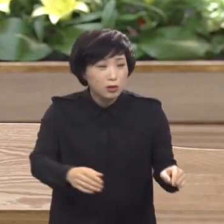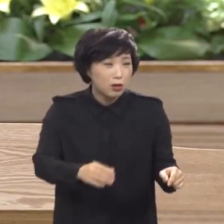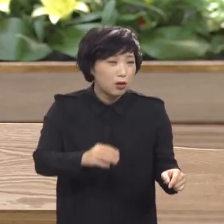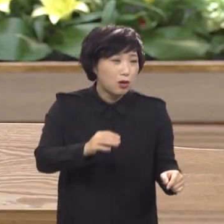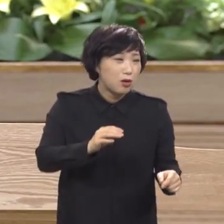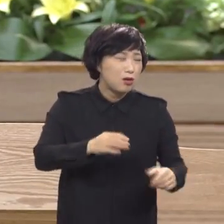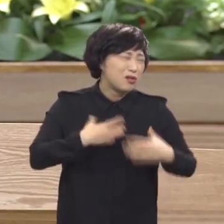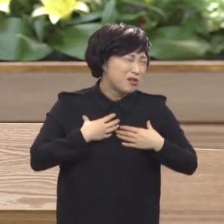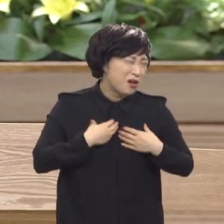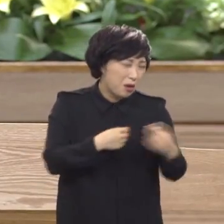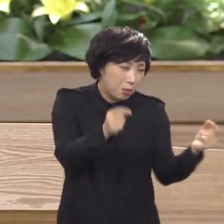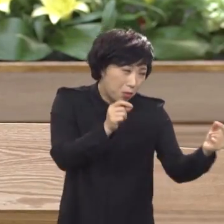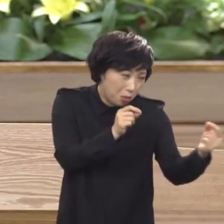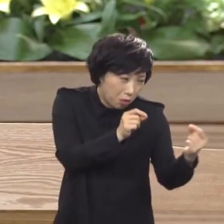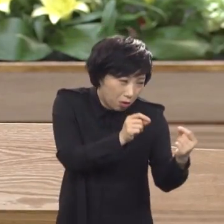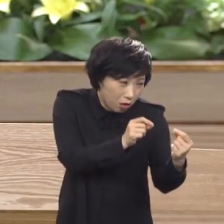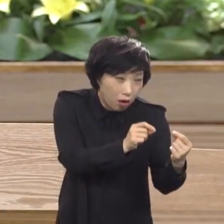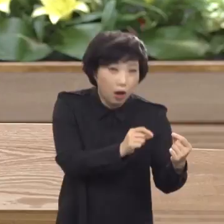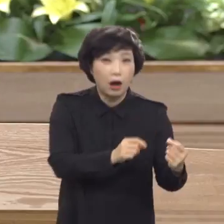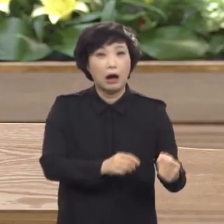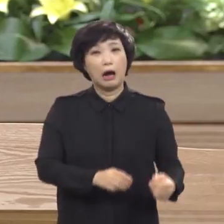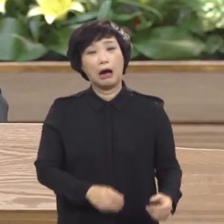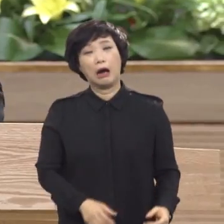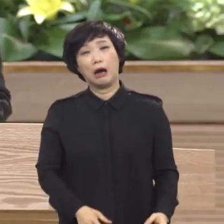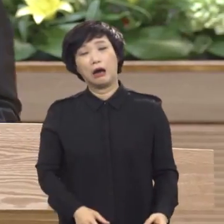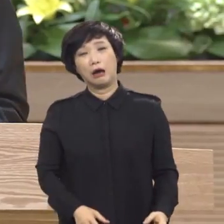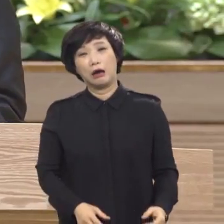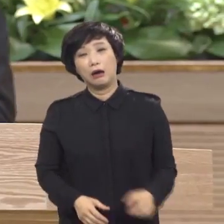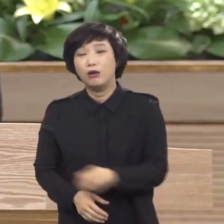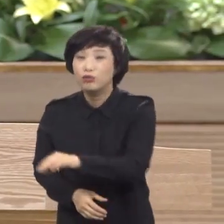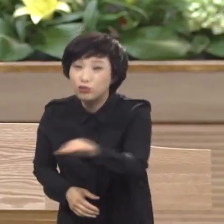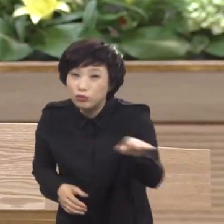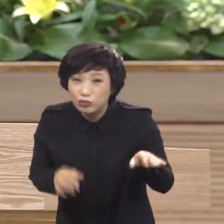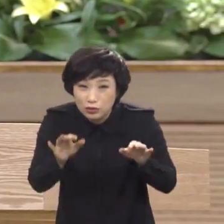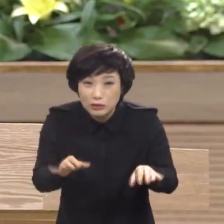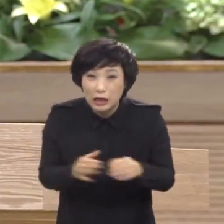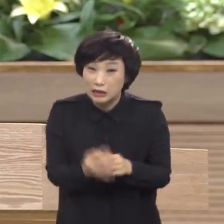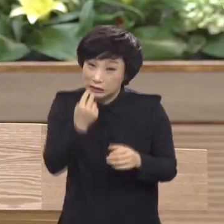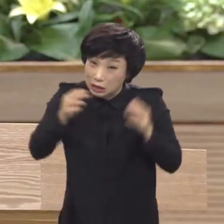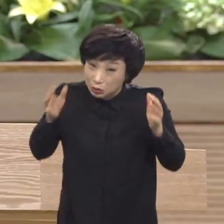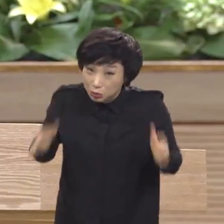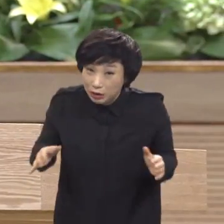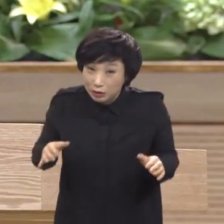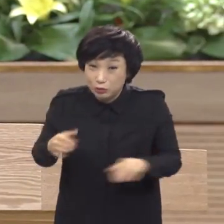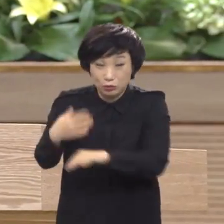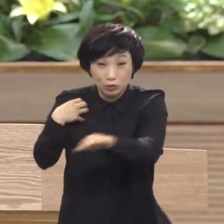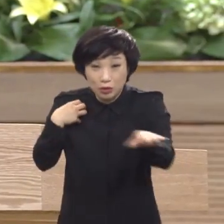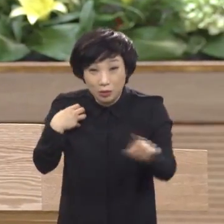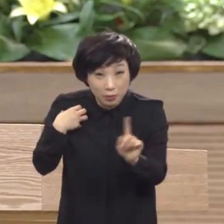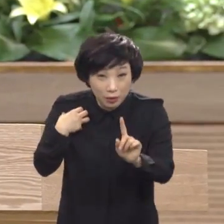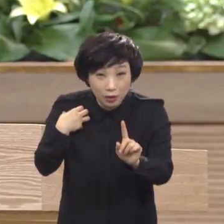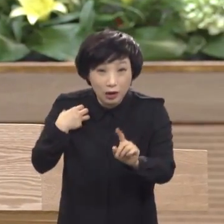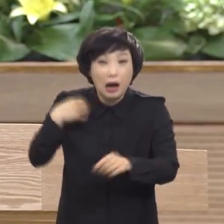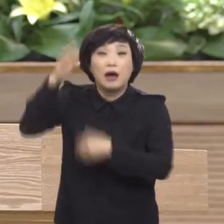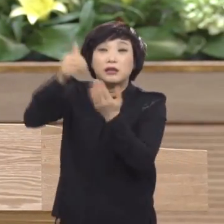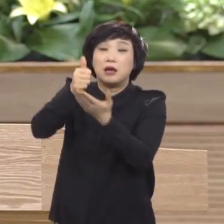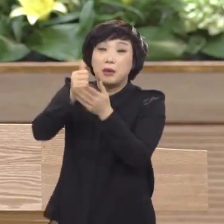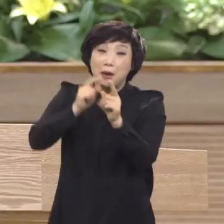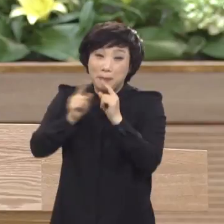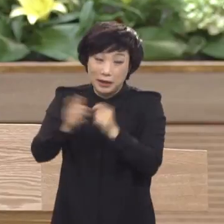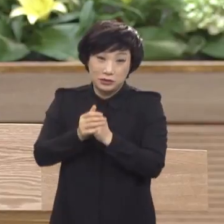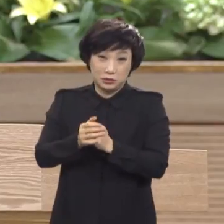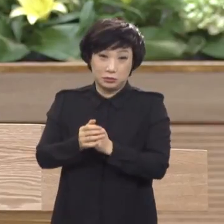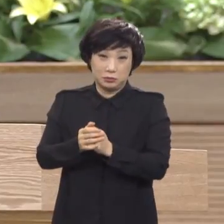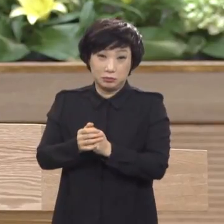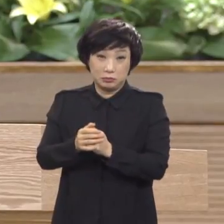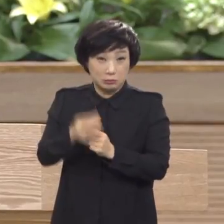있느냐 하는 것입니다. 그렇기 때문에 우리는 이 땅에 살면서 하나님의 말씀을